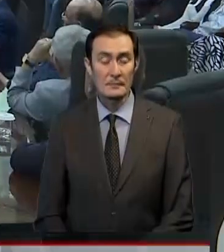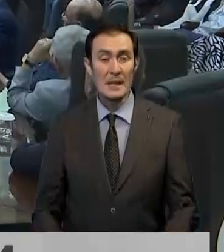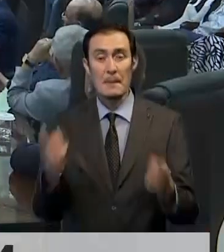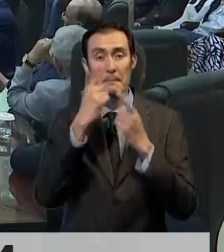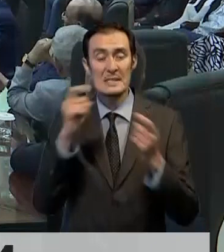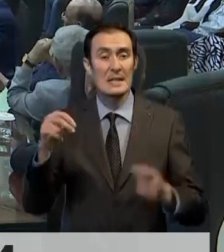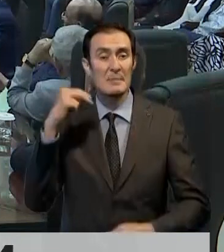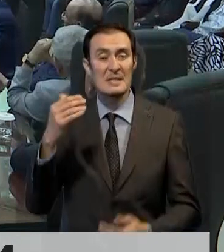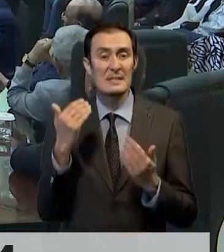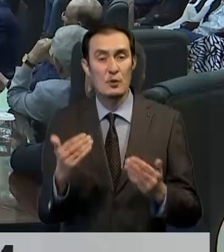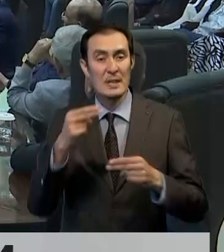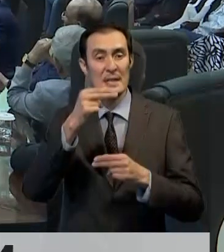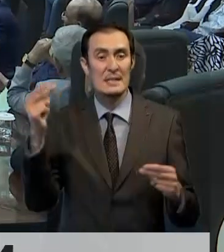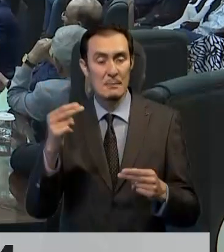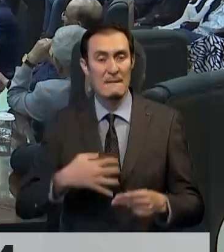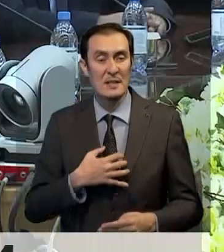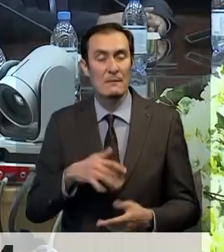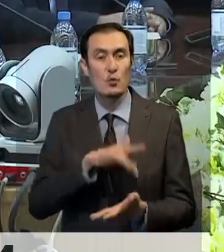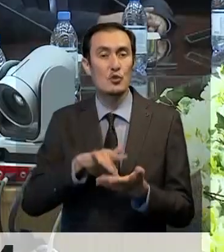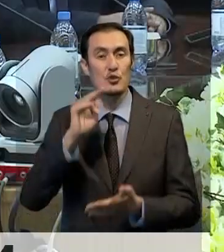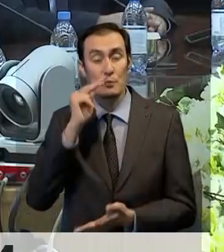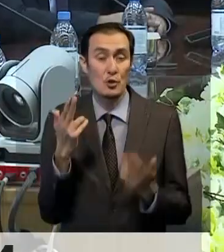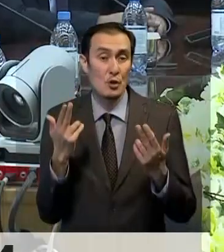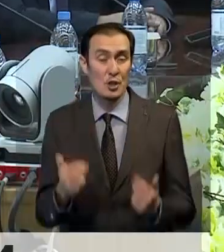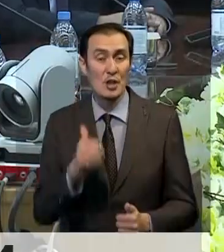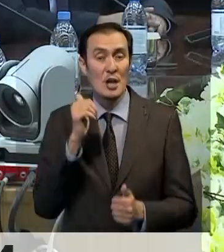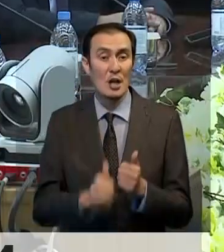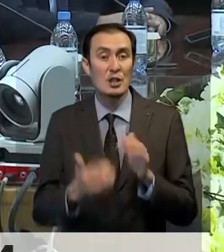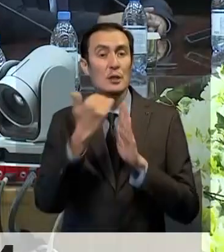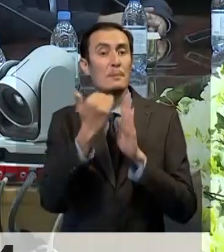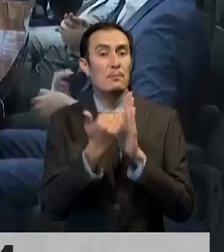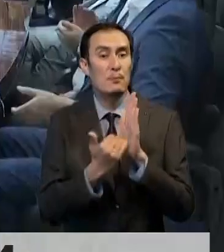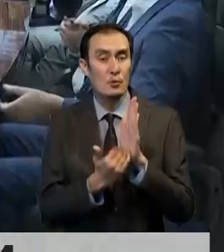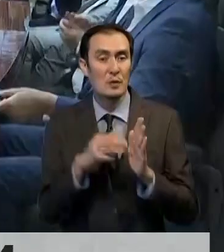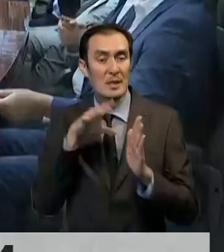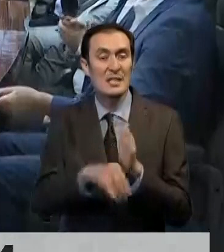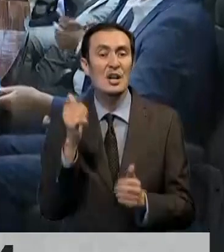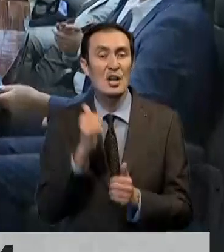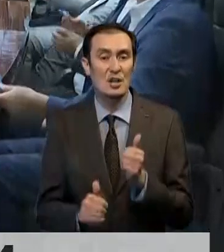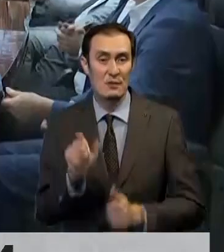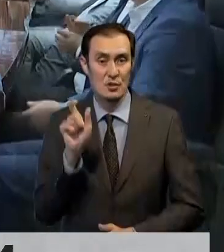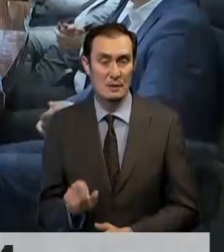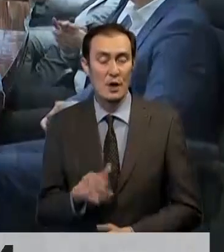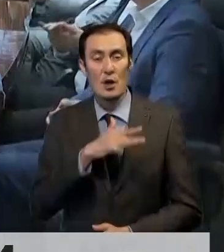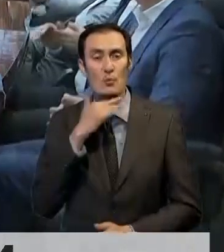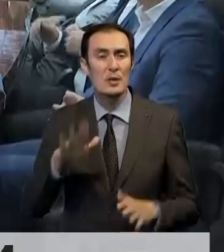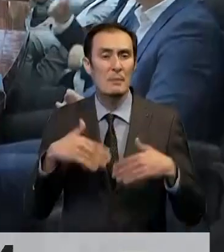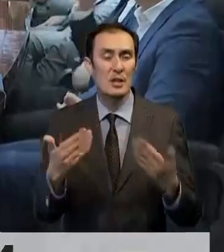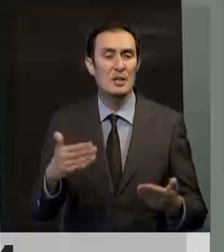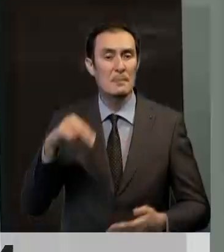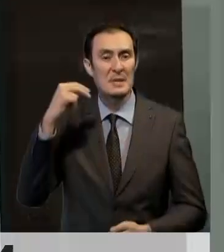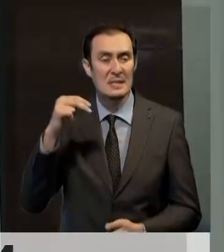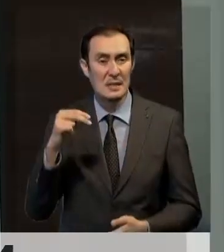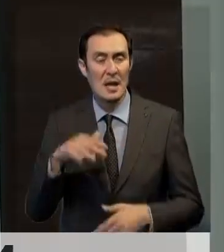Послание президента сегодня тема номер один и в Шымкенте. Оно и понятно, каждый пункт, пожалуй, касается каждого казахстанца. Многие предложения